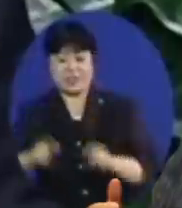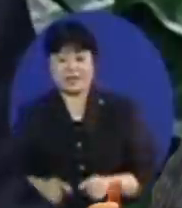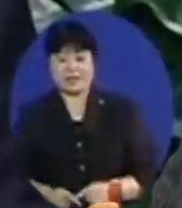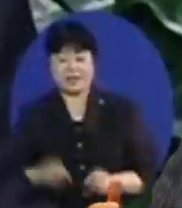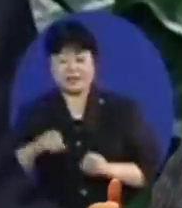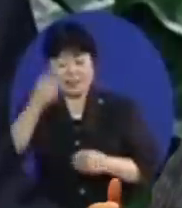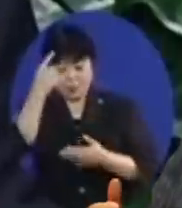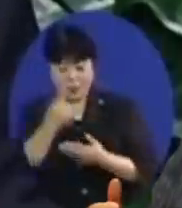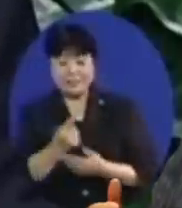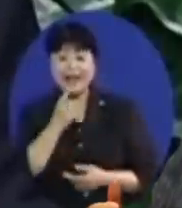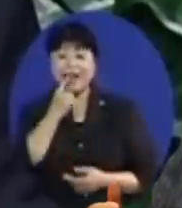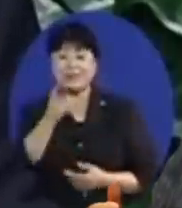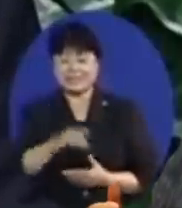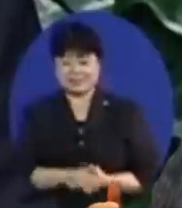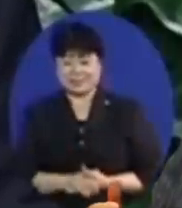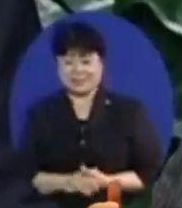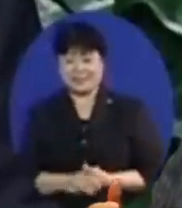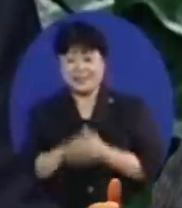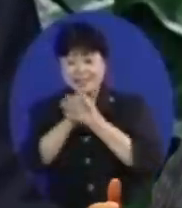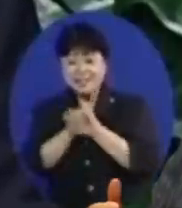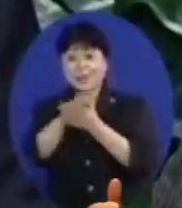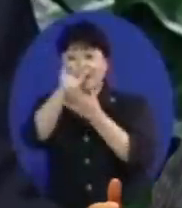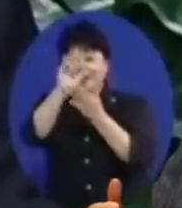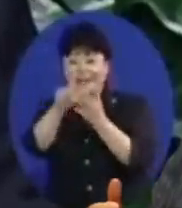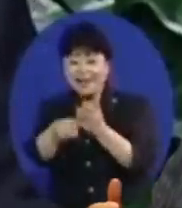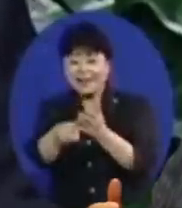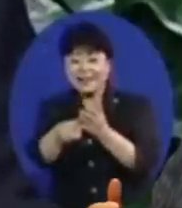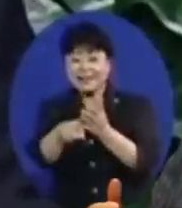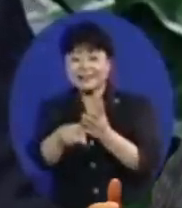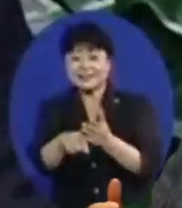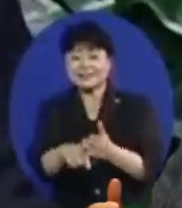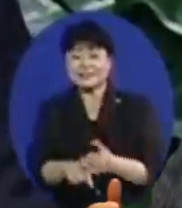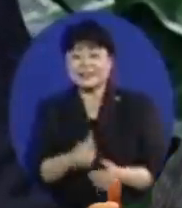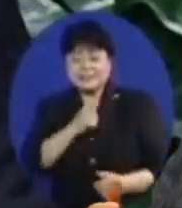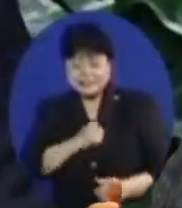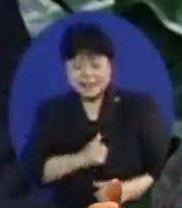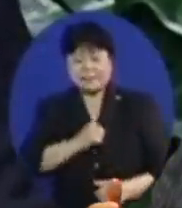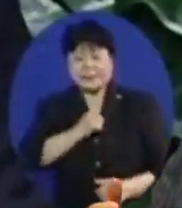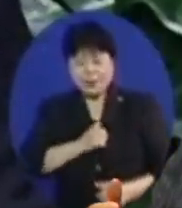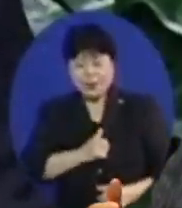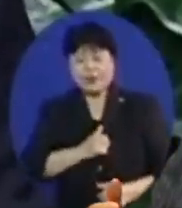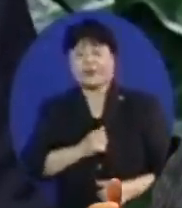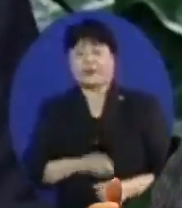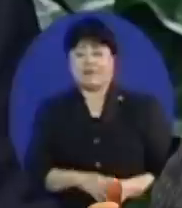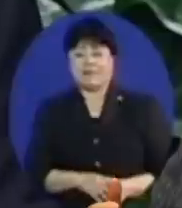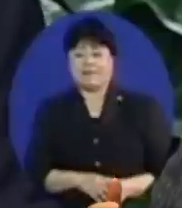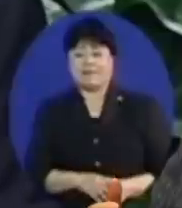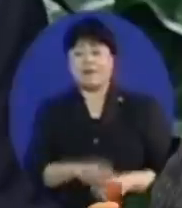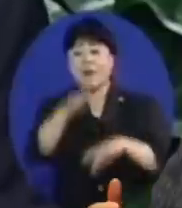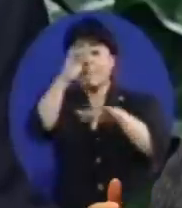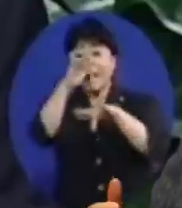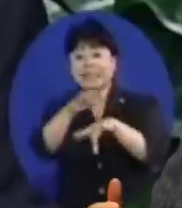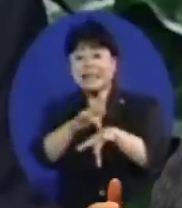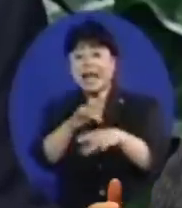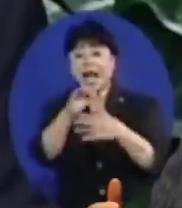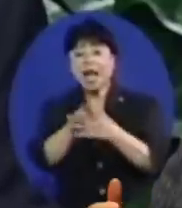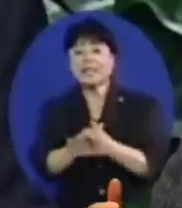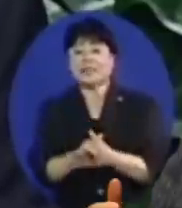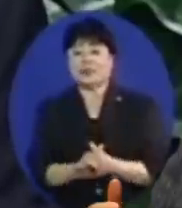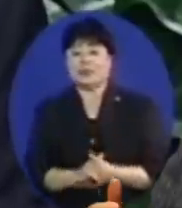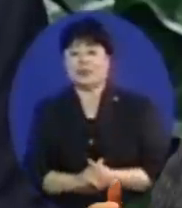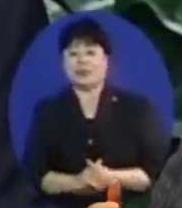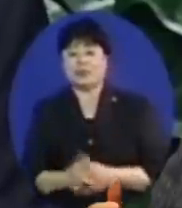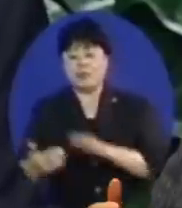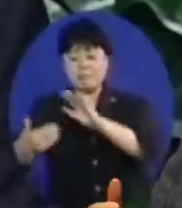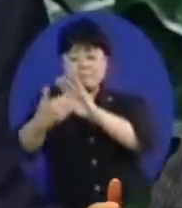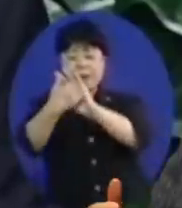하는 것입니다. 우리가 기도할 때 참고 견뎌야 되는 것은 마귀가 기도를 상당한 기간 막을